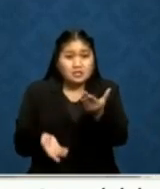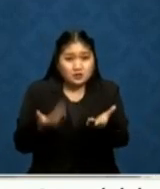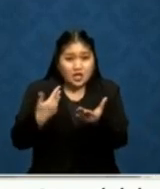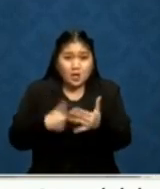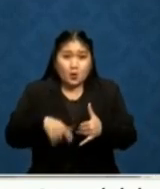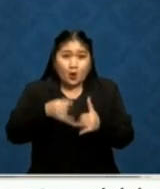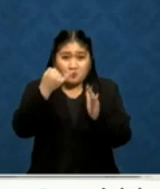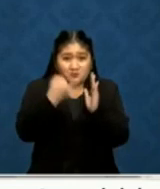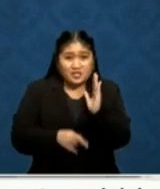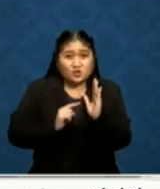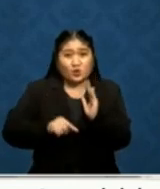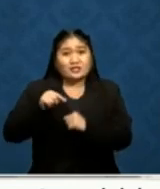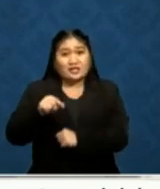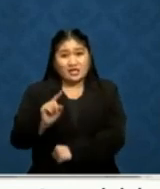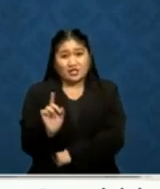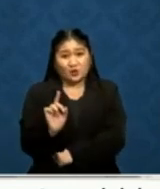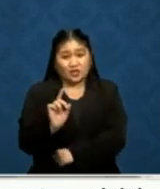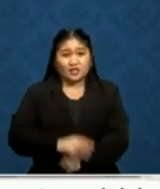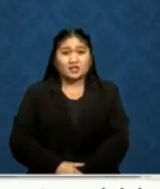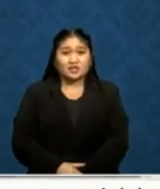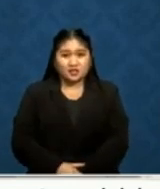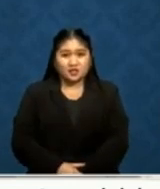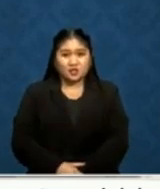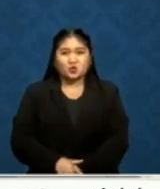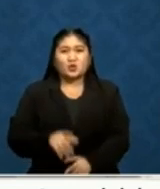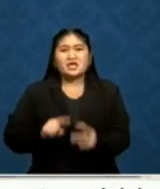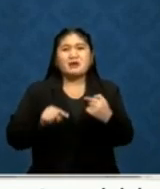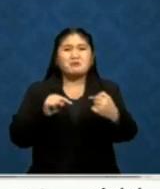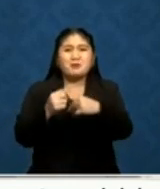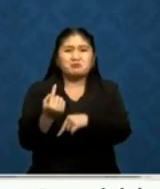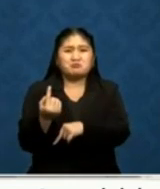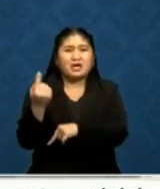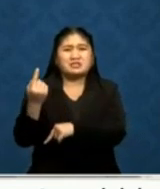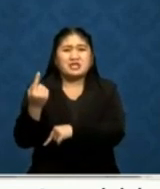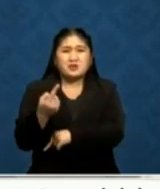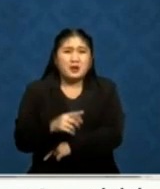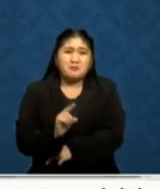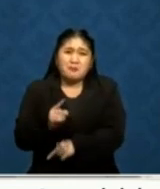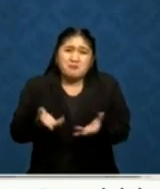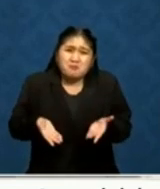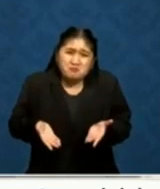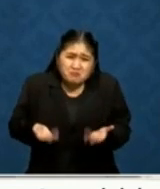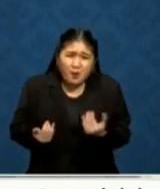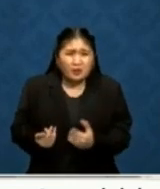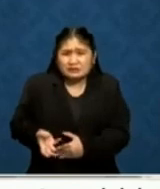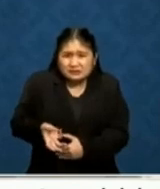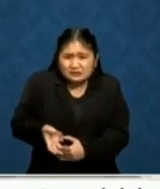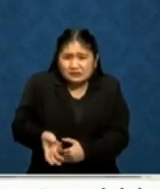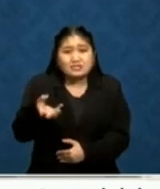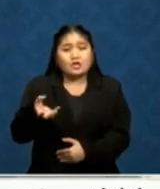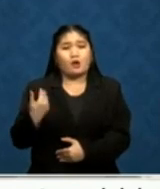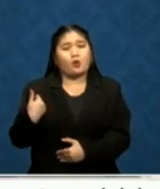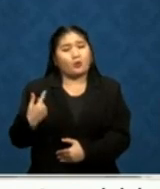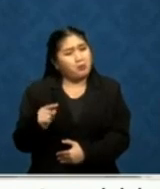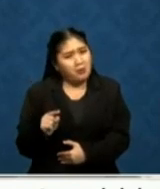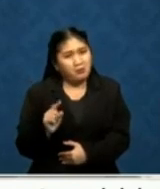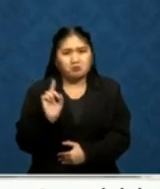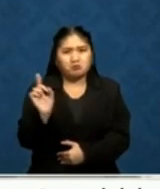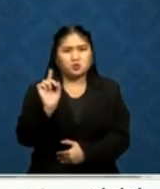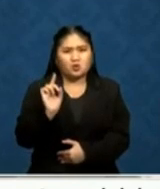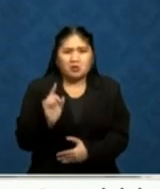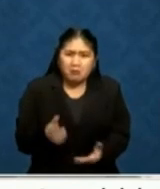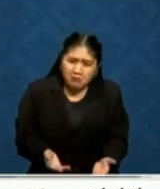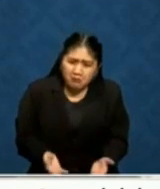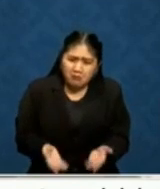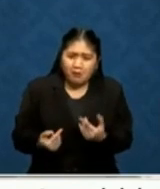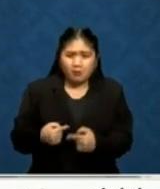นี้เป็นเพียงความผิดละหูโทษละหูแปลว่าเบานะคะบัญญัติเป็นเพียงความผิดละ